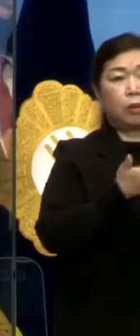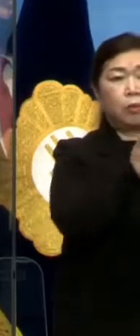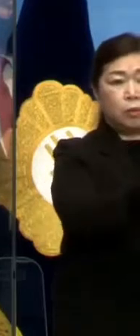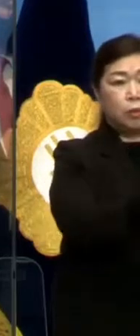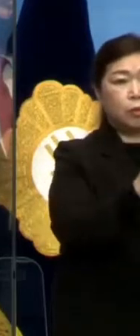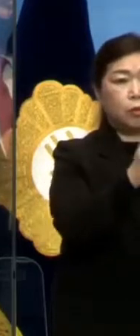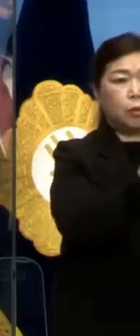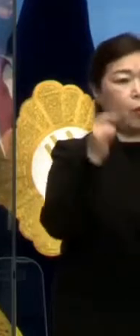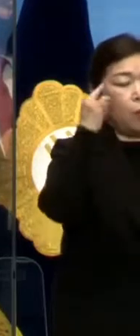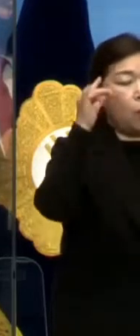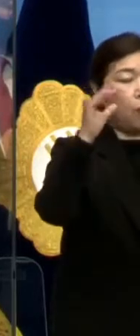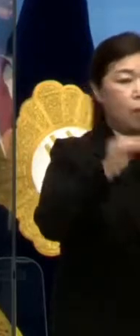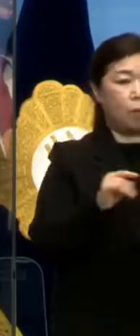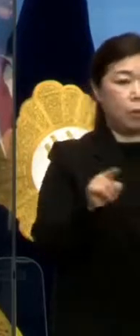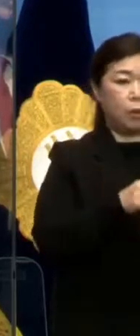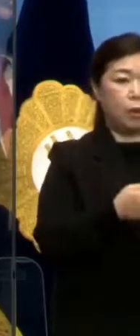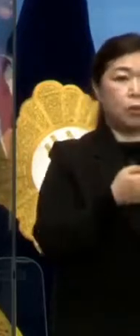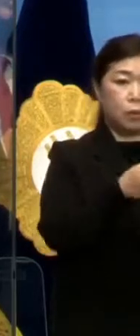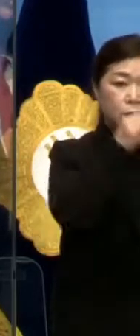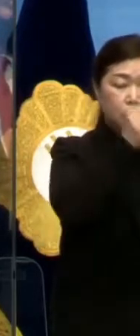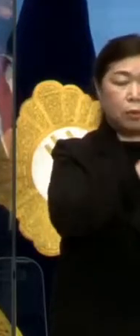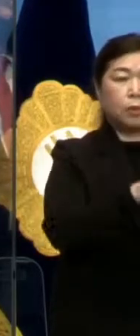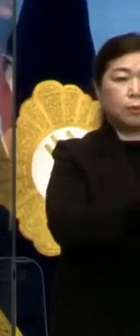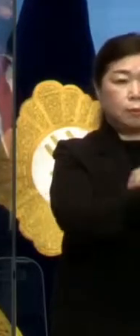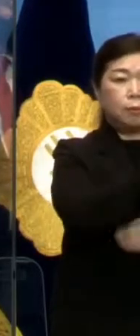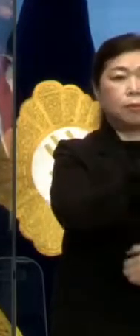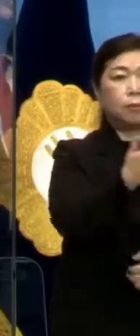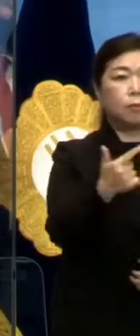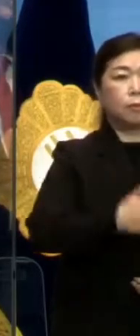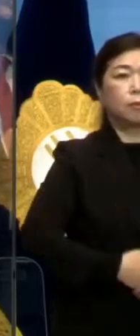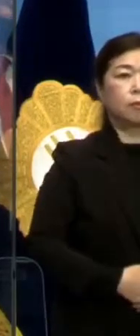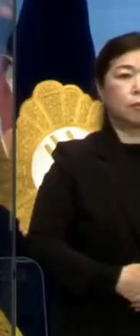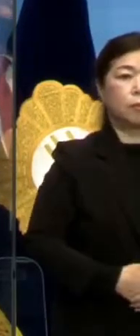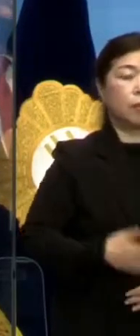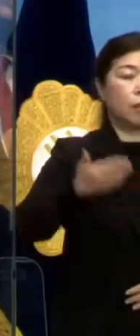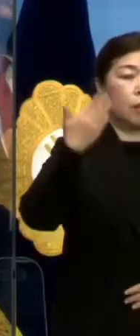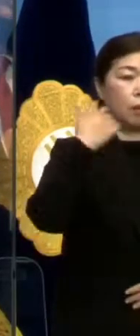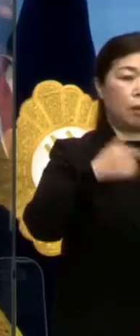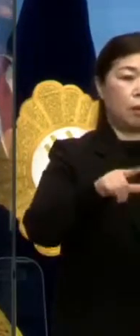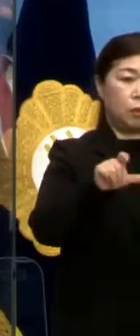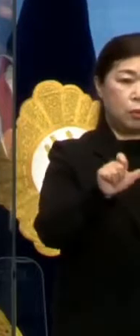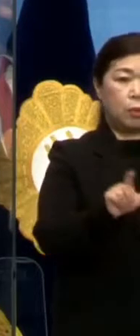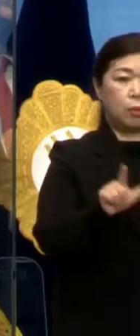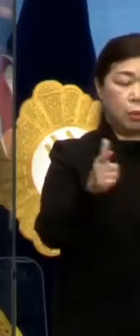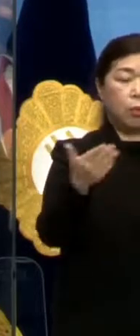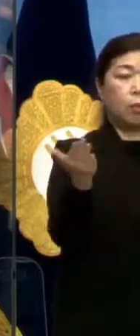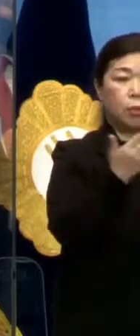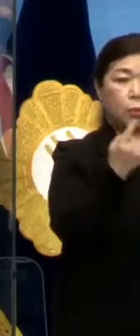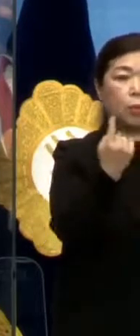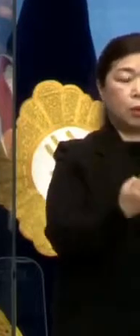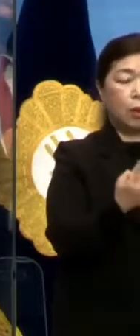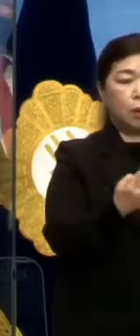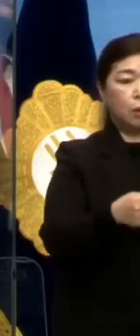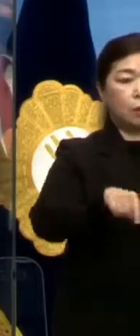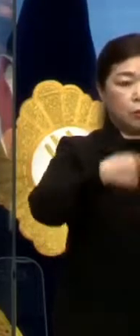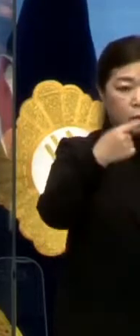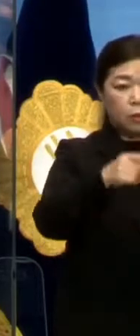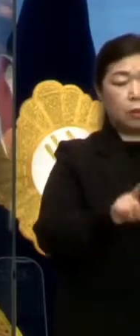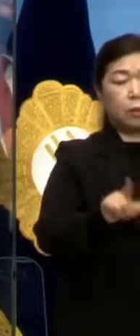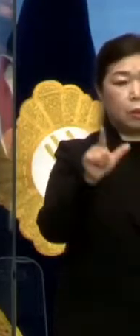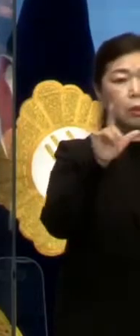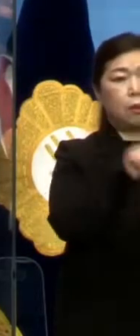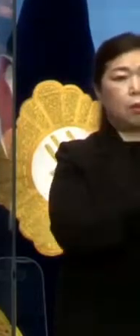이해를 우선했다는 점에서 더욱 의미가 있었습니다. 지난 추석보다 올 설 연휴에 코로나 상황은